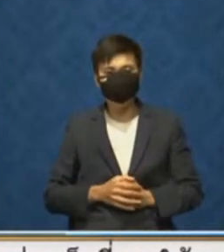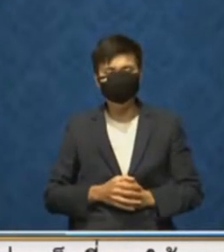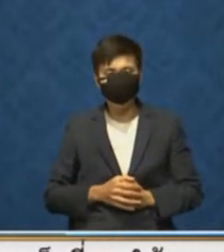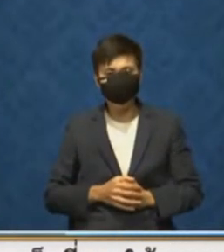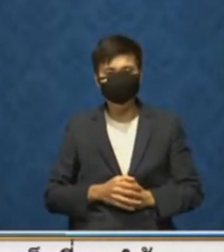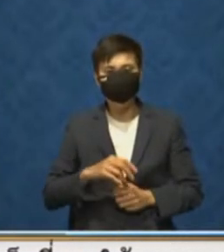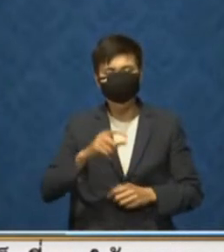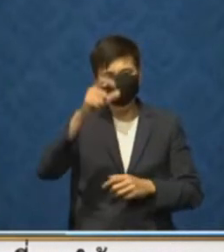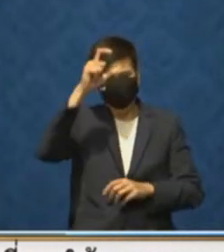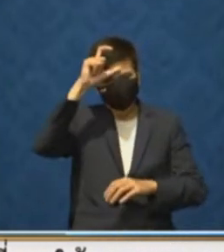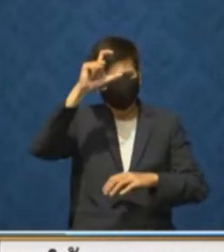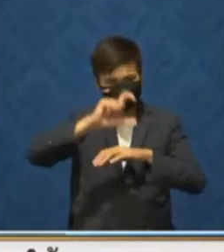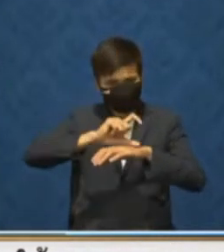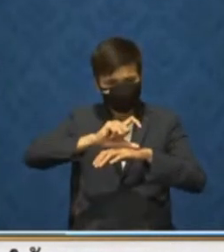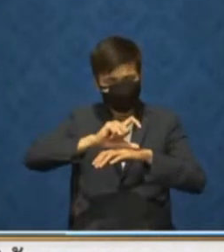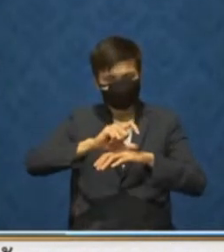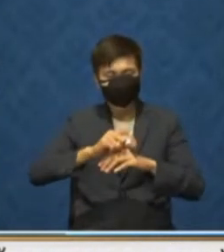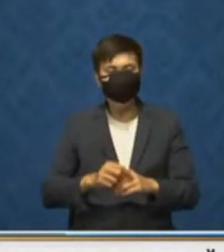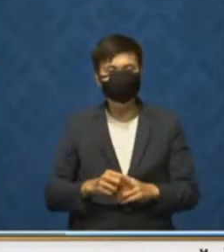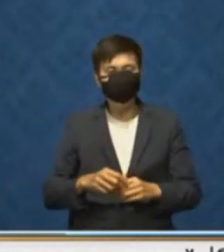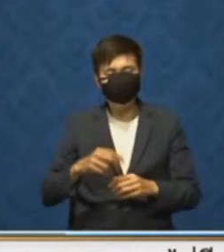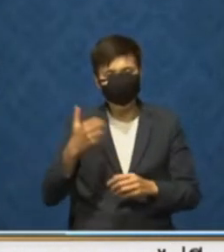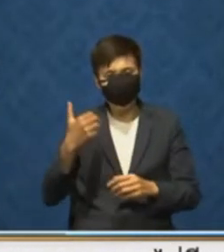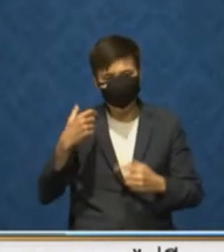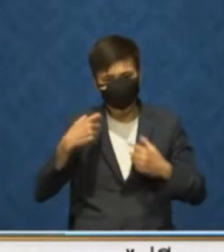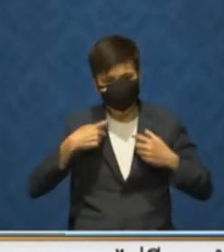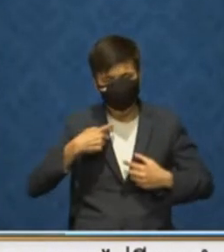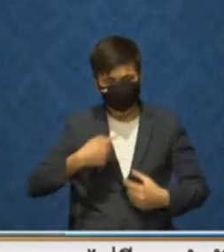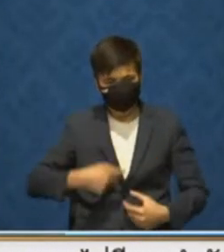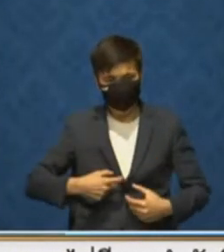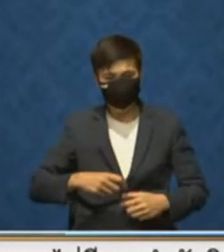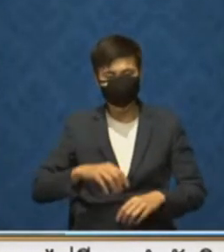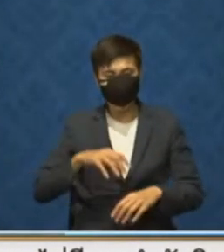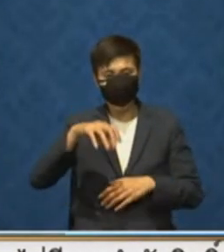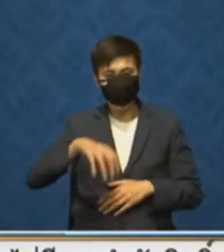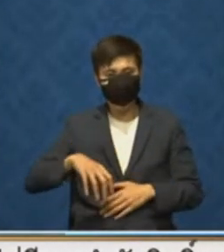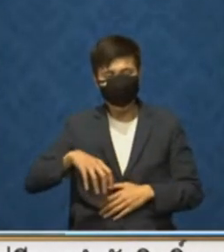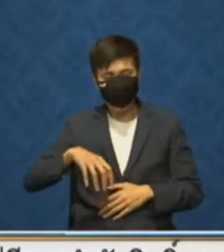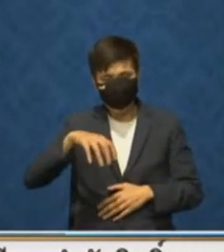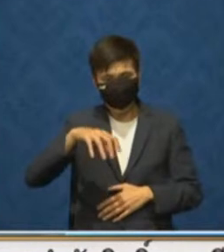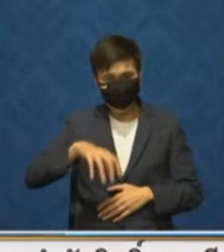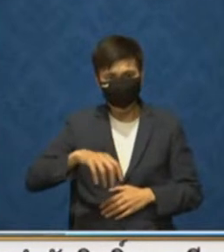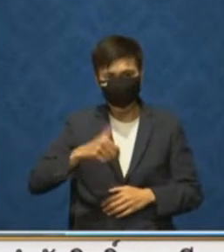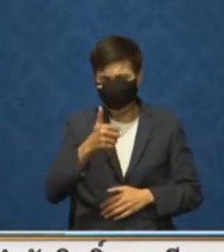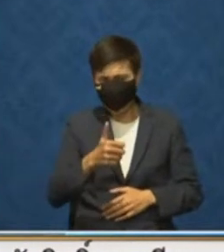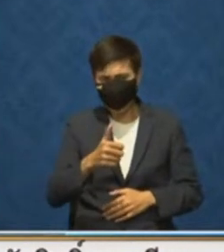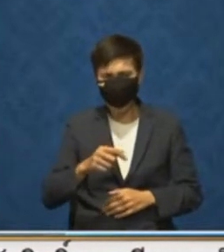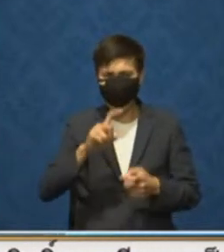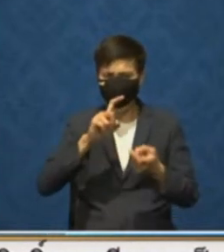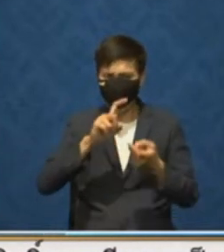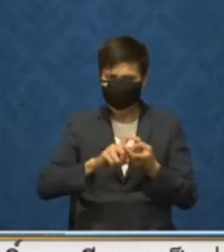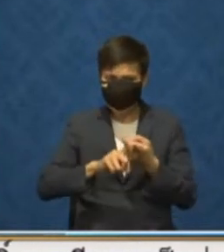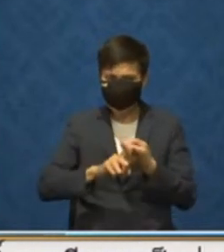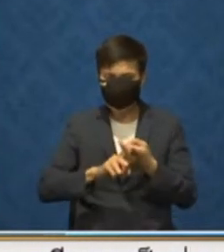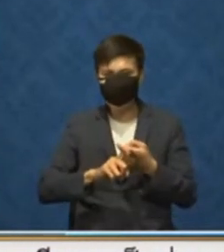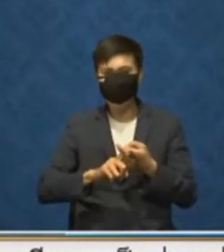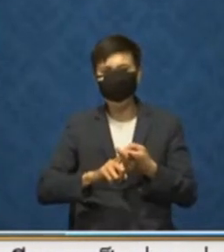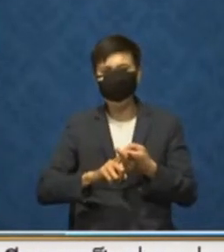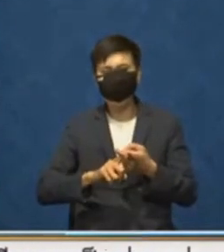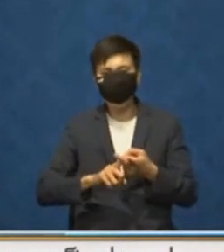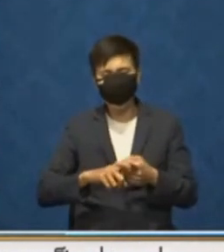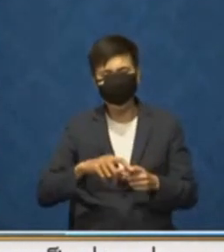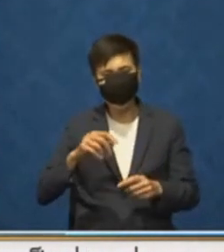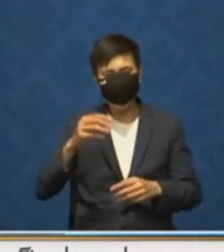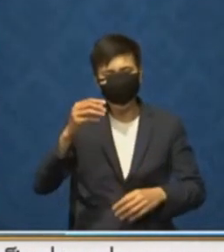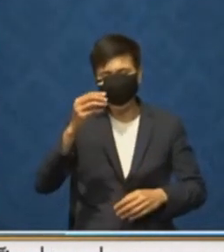ตุรกีดีกว่าอาเยนติน่าอิหร่านศรีลังกาไม่ต้องพูดเลยครับดีกว่ารัสเซียโปแลนด์ปากีสถานอีจิต